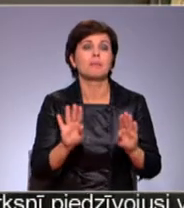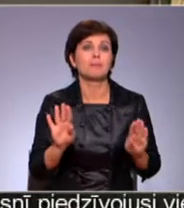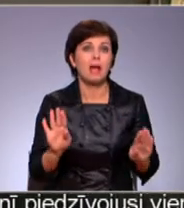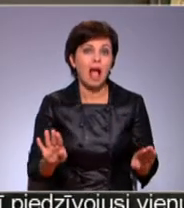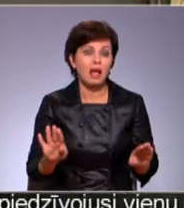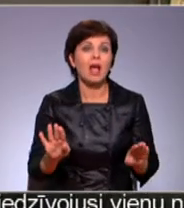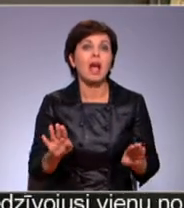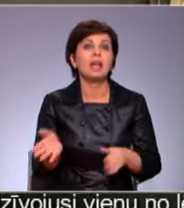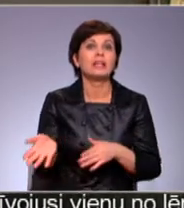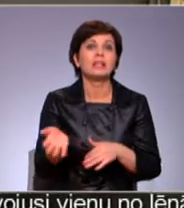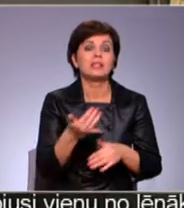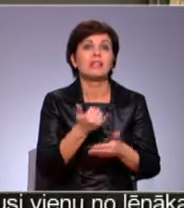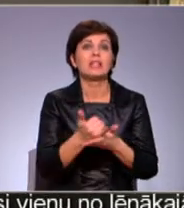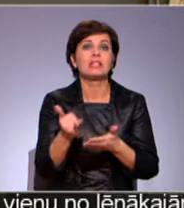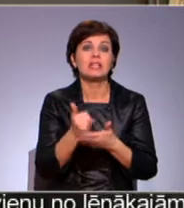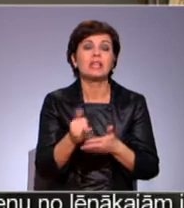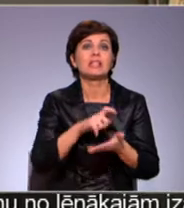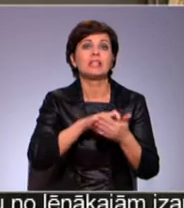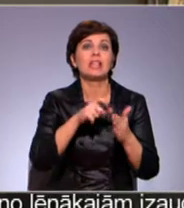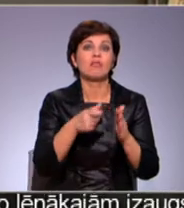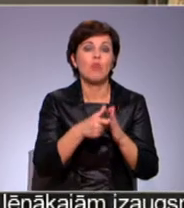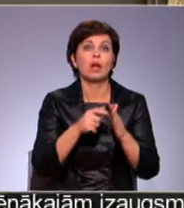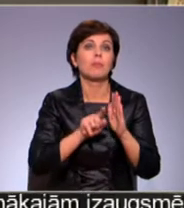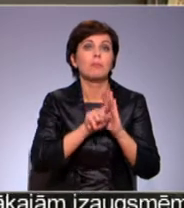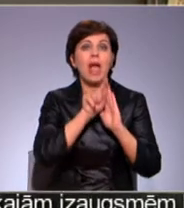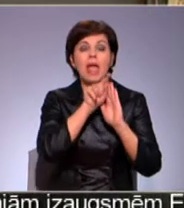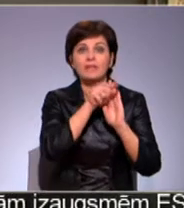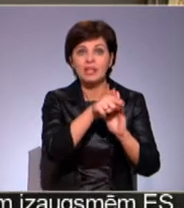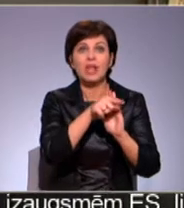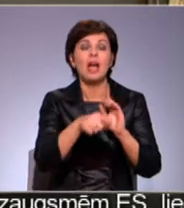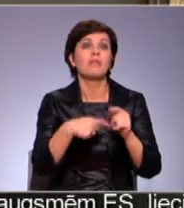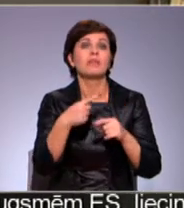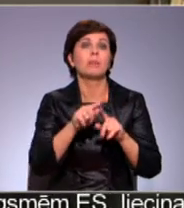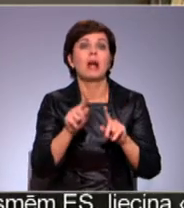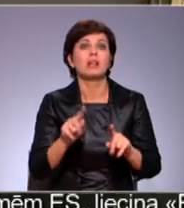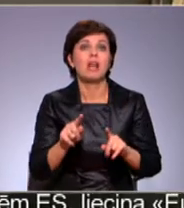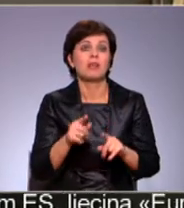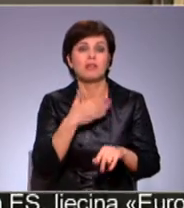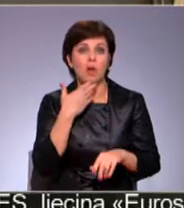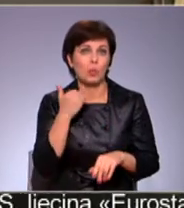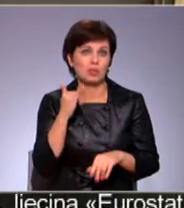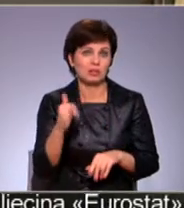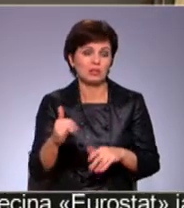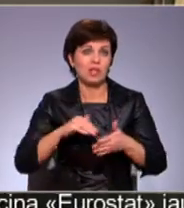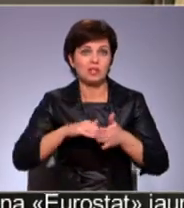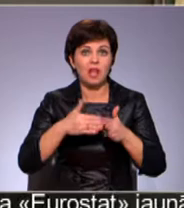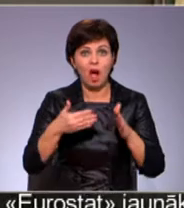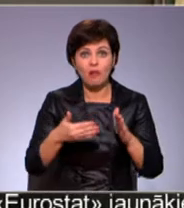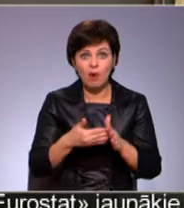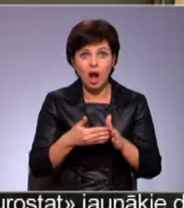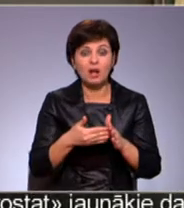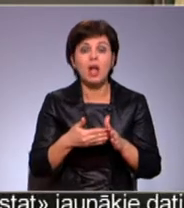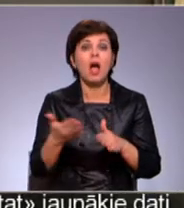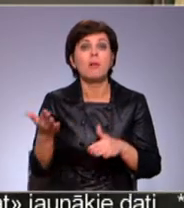ar ka tiek izvākt dzīvokļi, pagrabi, bēniņi. Jā. Nu, tur jau šīs lietas nevienmēr ir ļoti sliktās stāvoklē, jā, jo, teiksim, kas nonāk